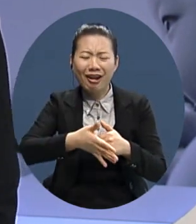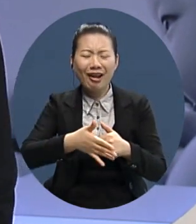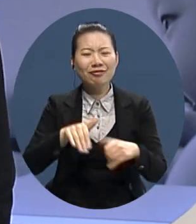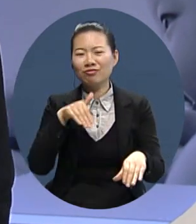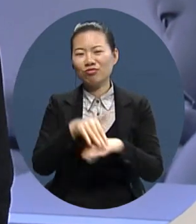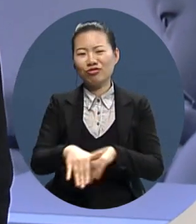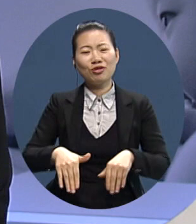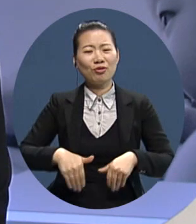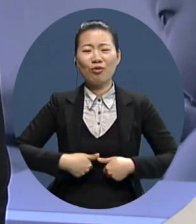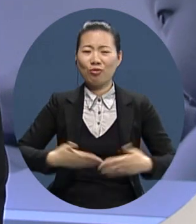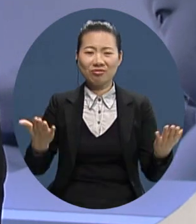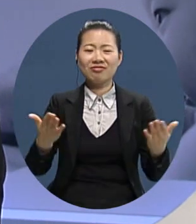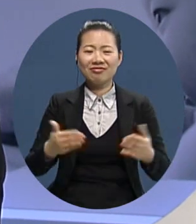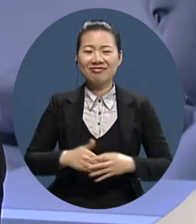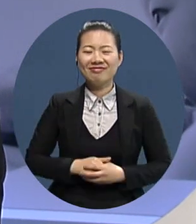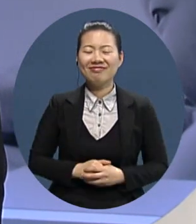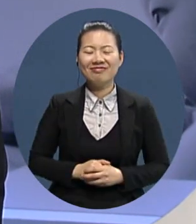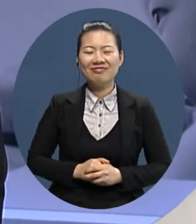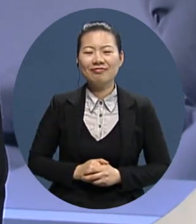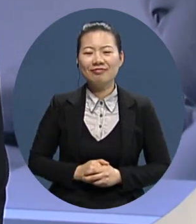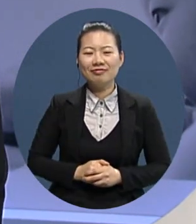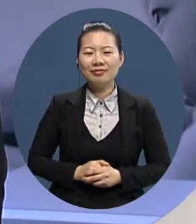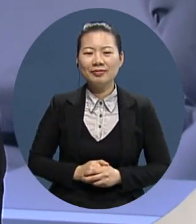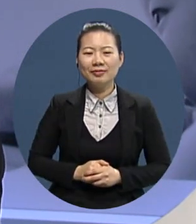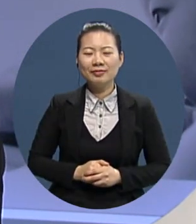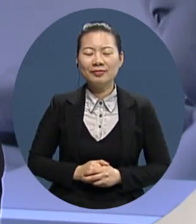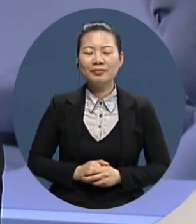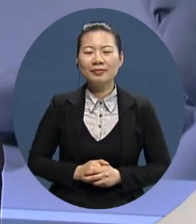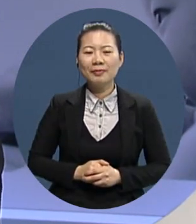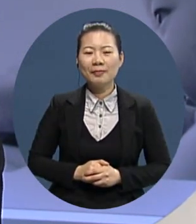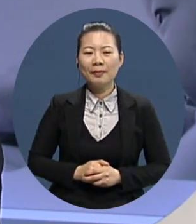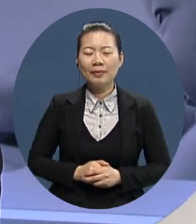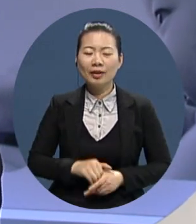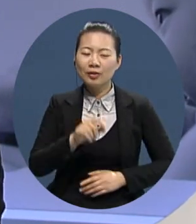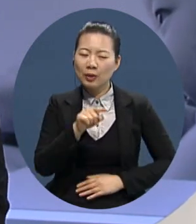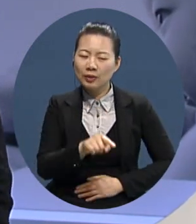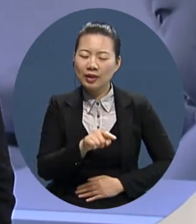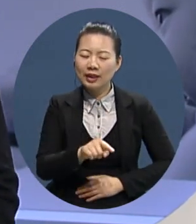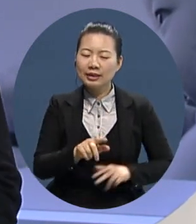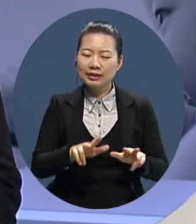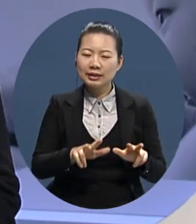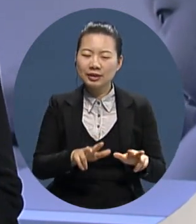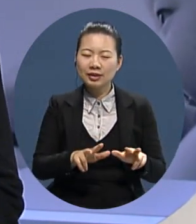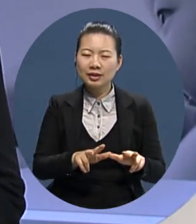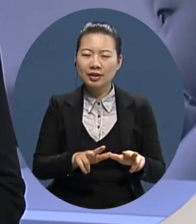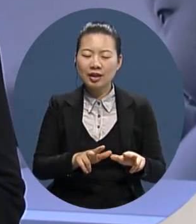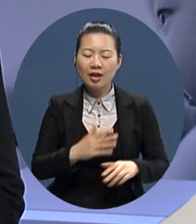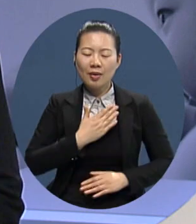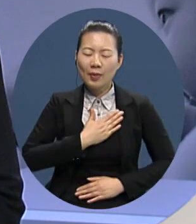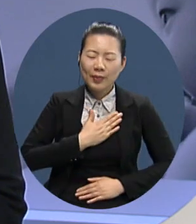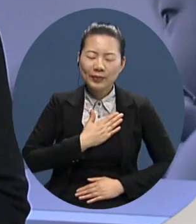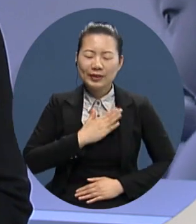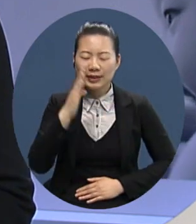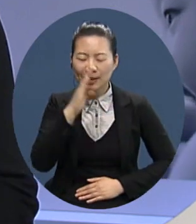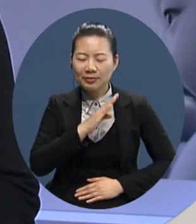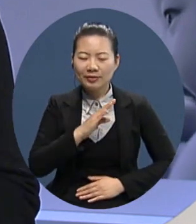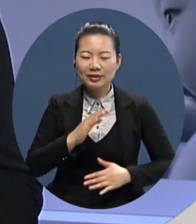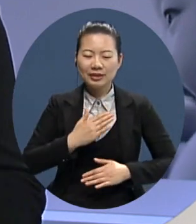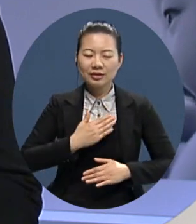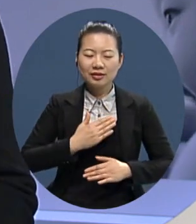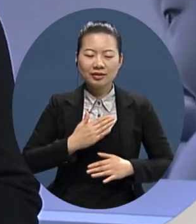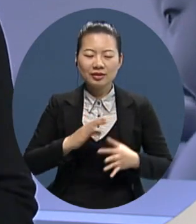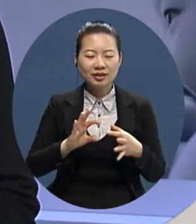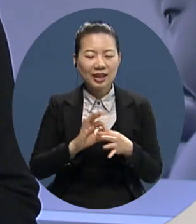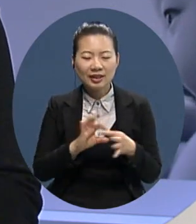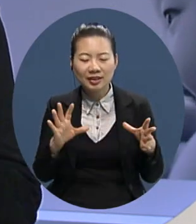엄마 죽을까 없어요. 봐 예. 그러실 건 없고요. 네가 어쨌든 이게 옳은 감정이든 나쁜